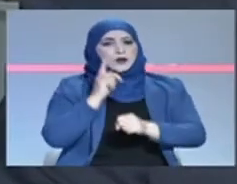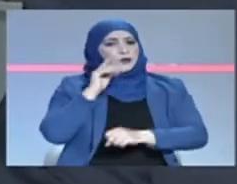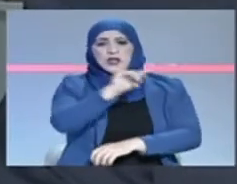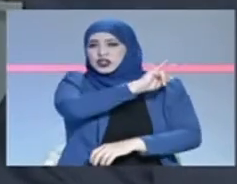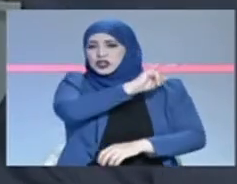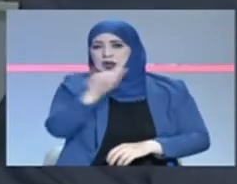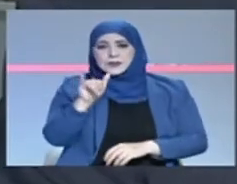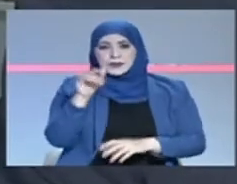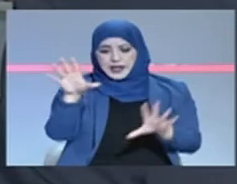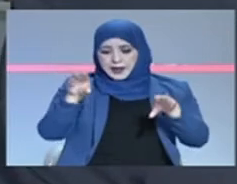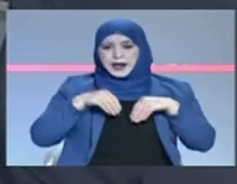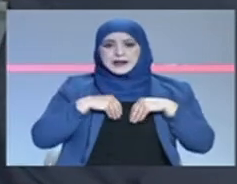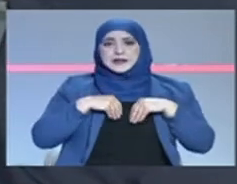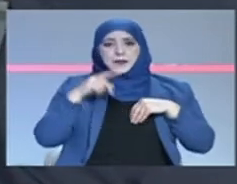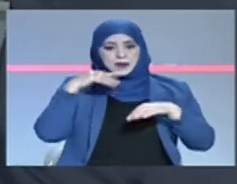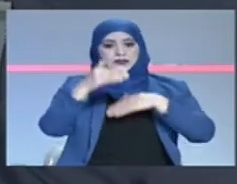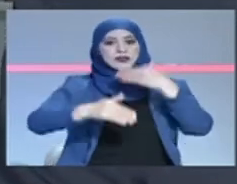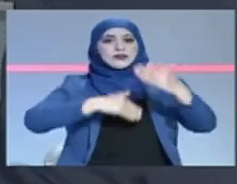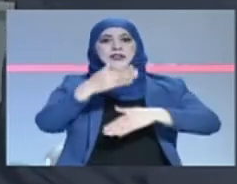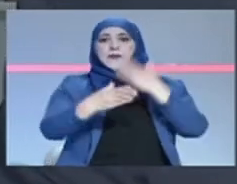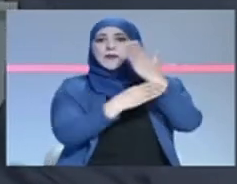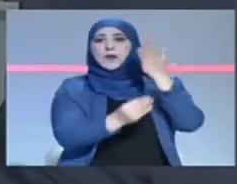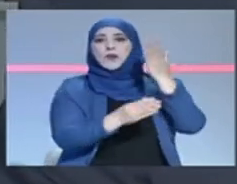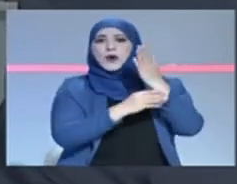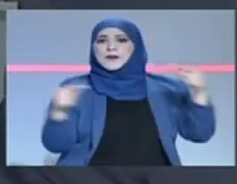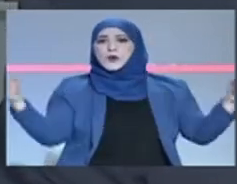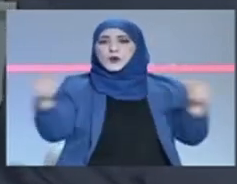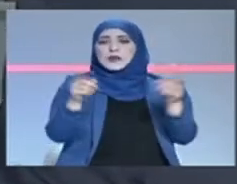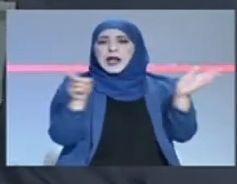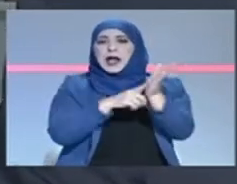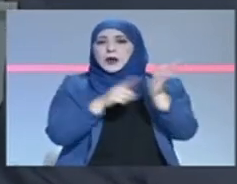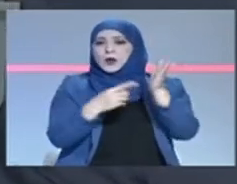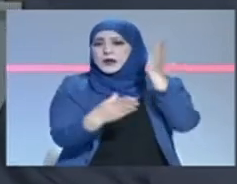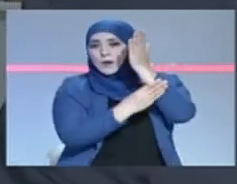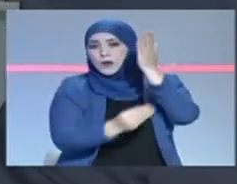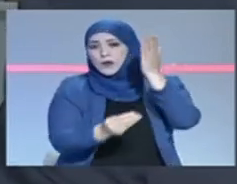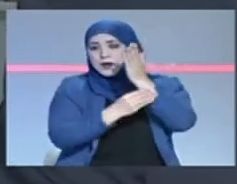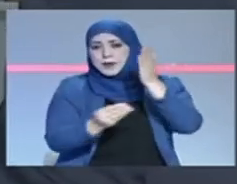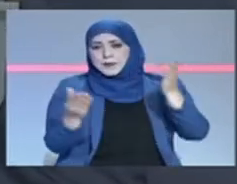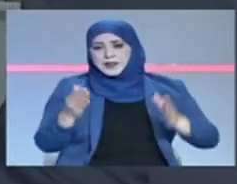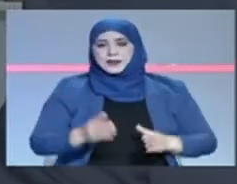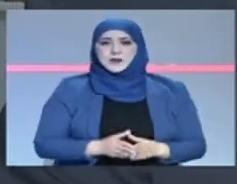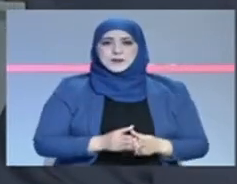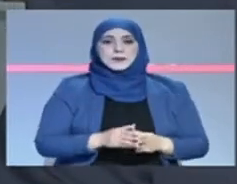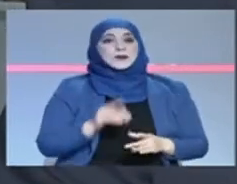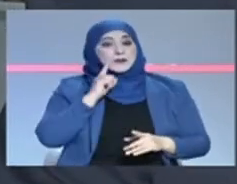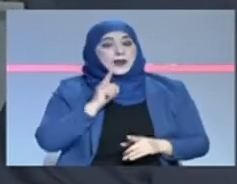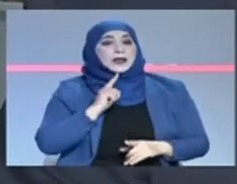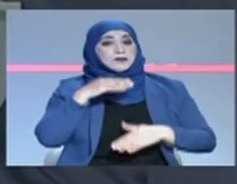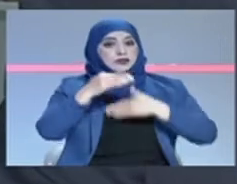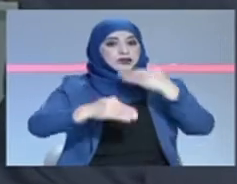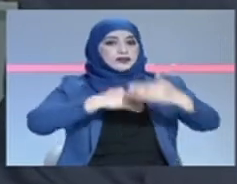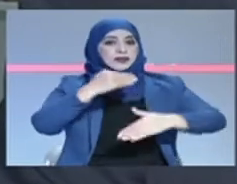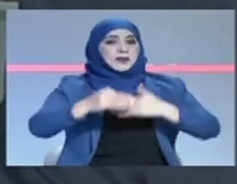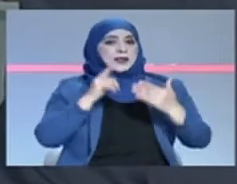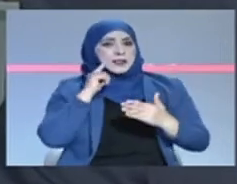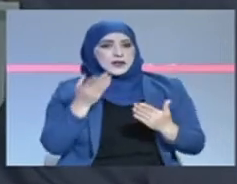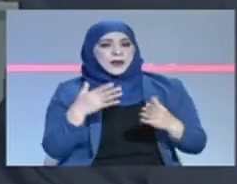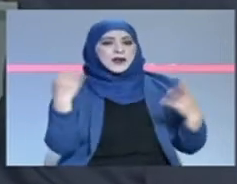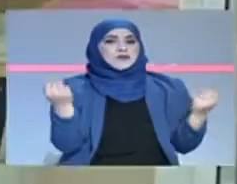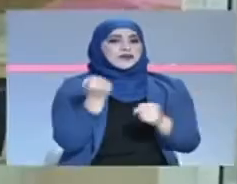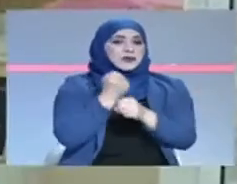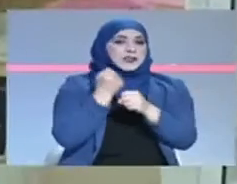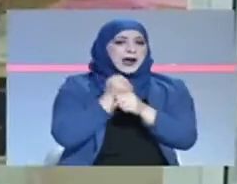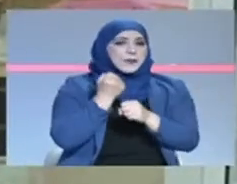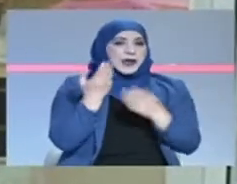أبدا أن يستمر محام مخالف أن يستمر في القيام في نشاطه